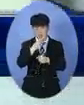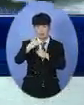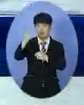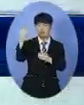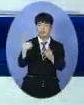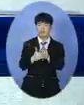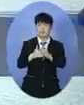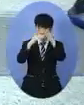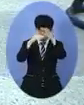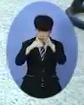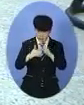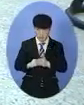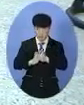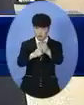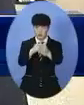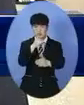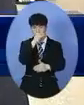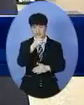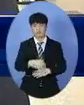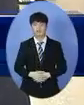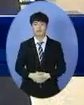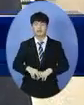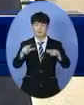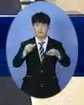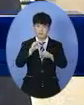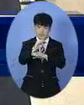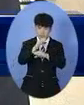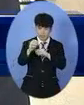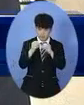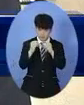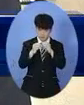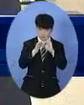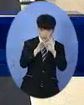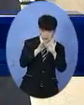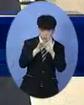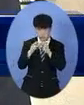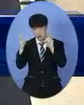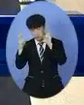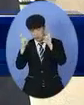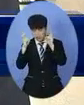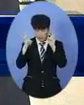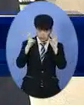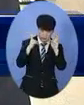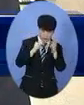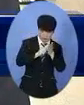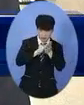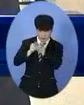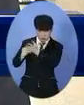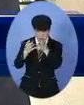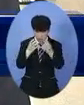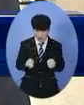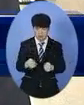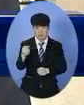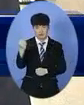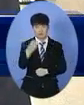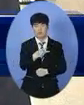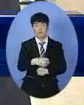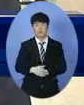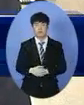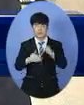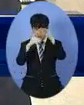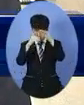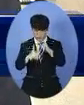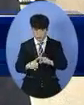연차적으로 추진하게 됩니다. 현재 그 자동차 부품 관련해서 기업들이 대다수가 많이 서란에 위치해 있습니다. 또한